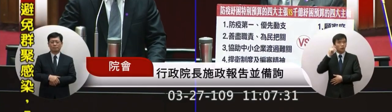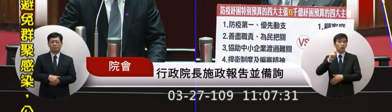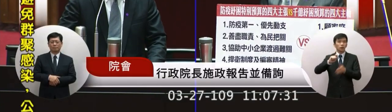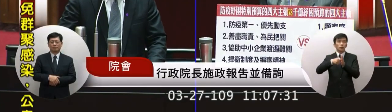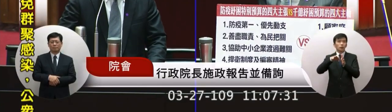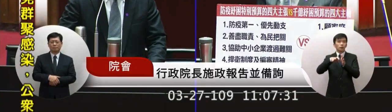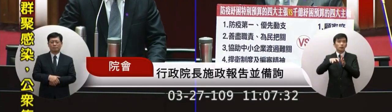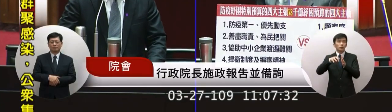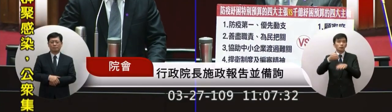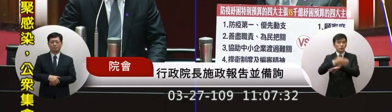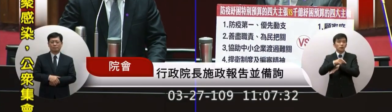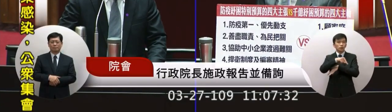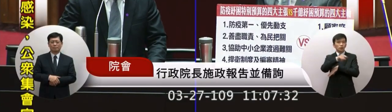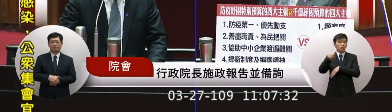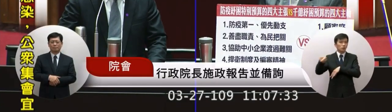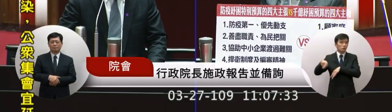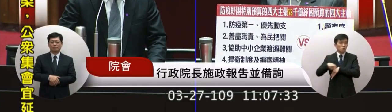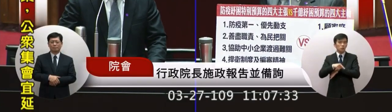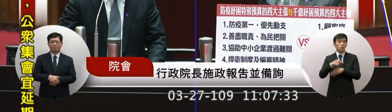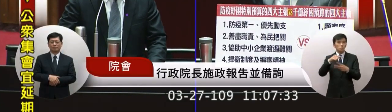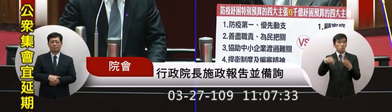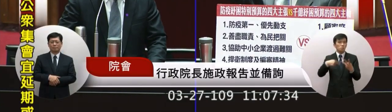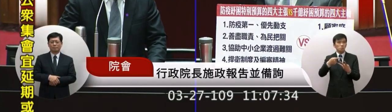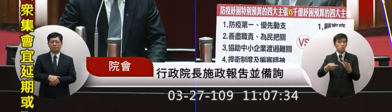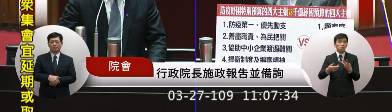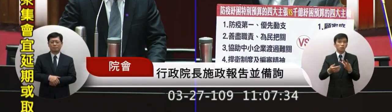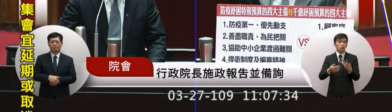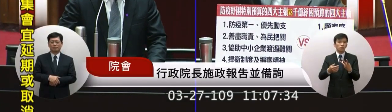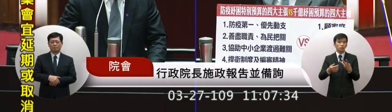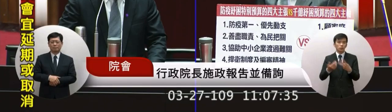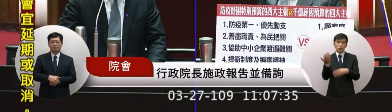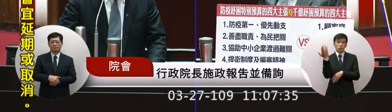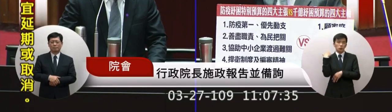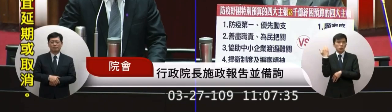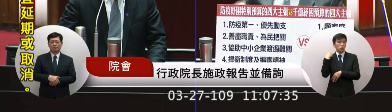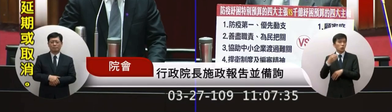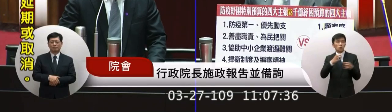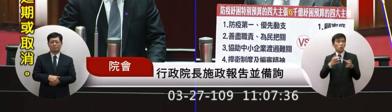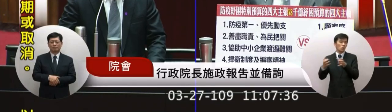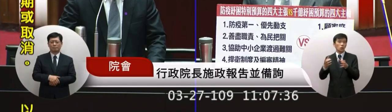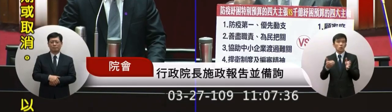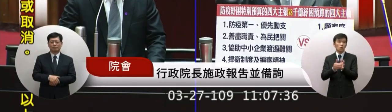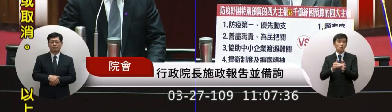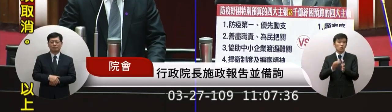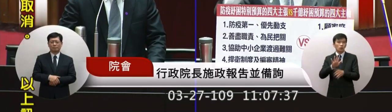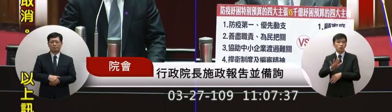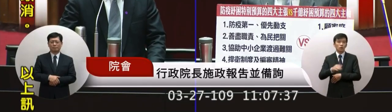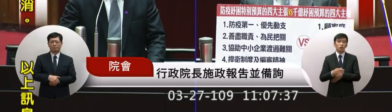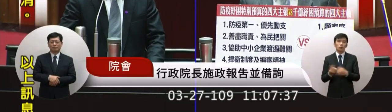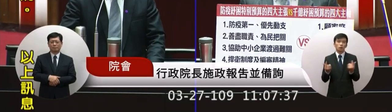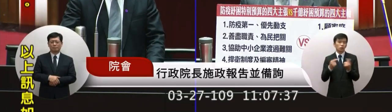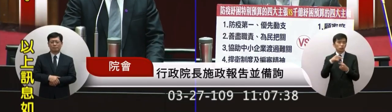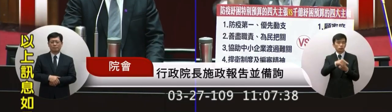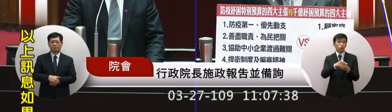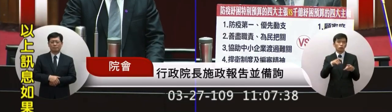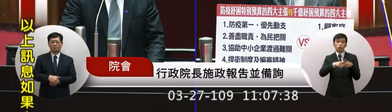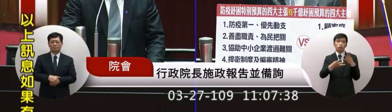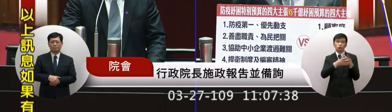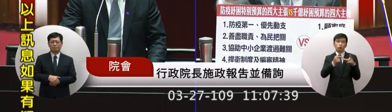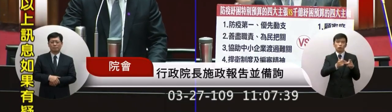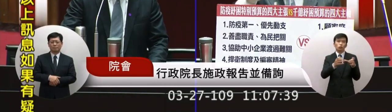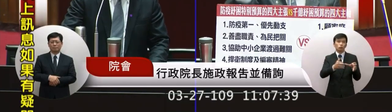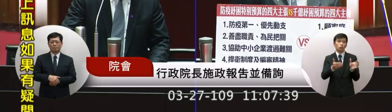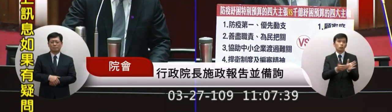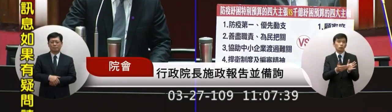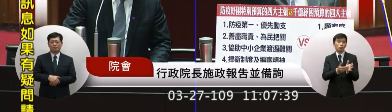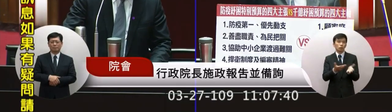上这三个，就故宫迄拢已经拢早就有啊啦，包括马祖工业区也差不多拢开发啦。我